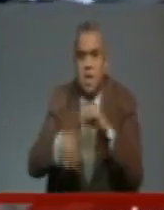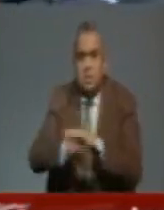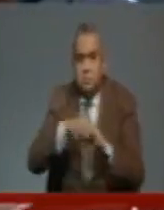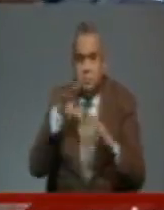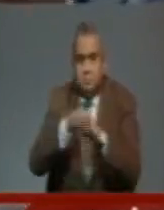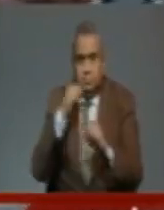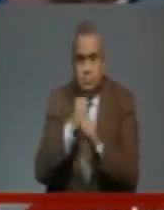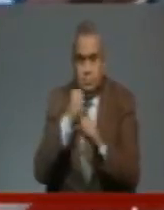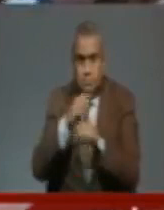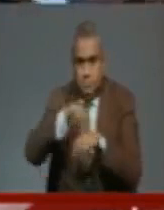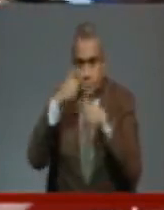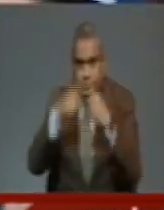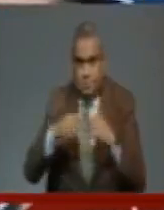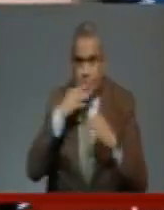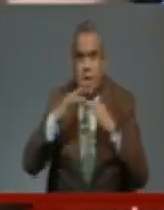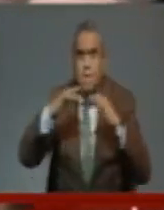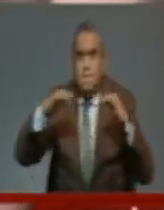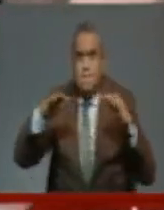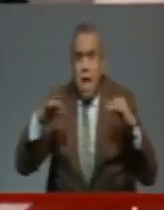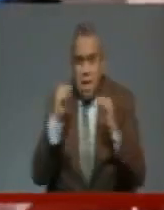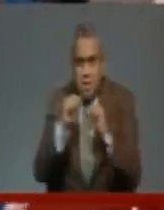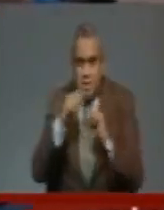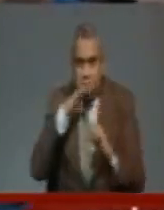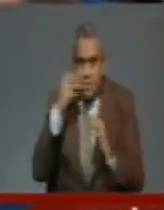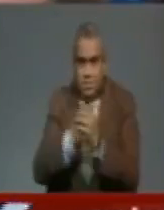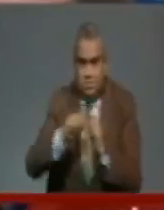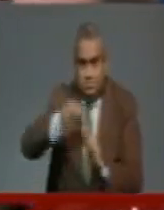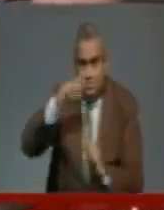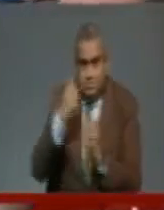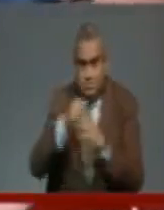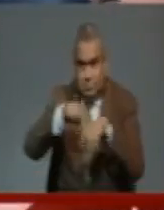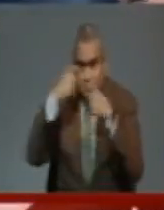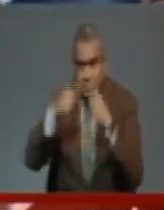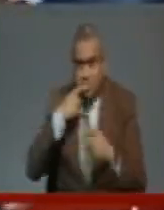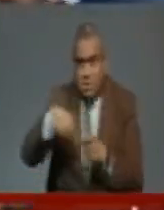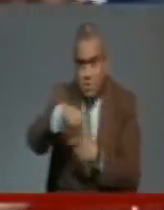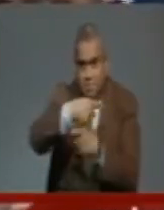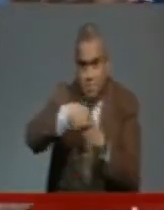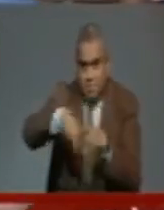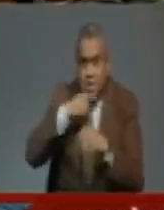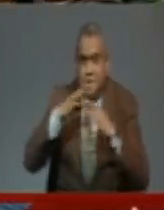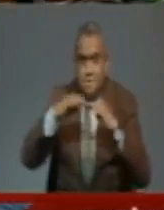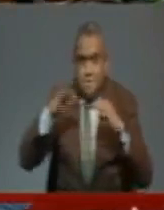حواجز الأمواج كان لازم يا فندم عشان نأمن المجرى الملاحي ومدخل الميناء ونعمل